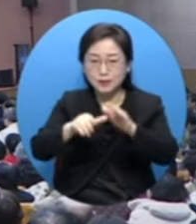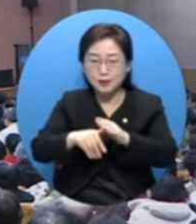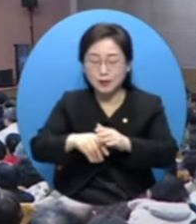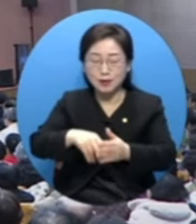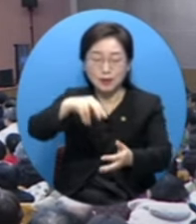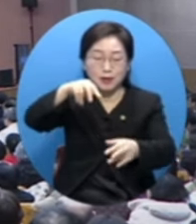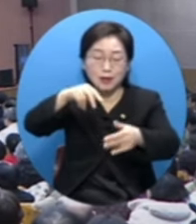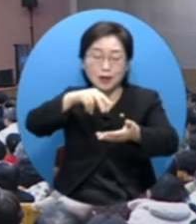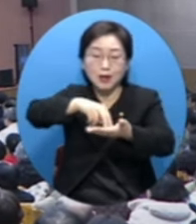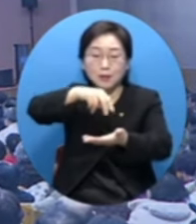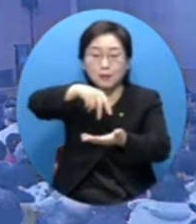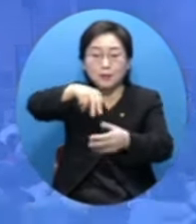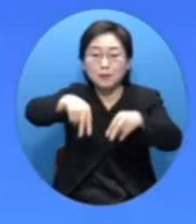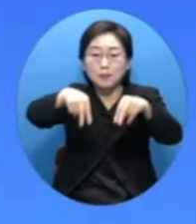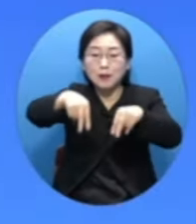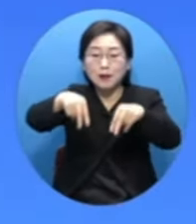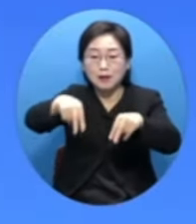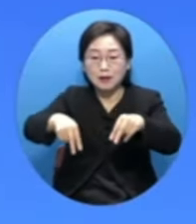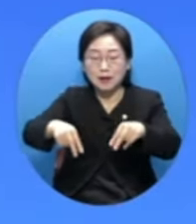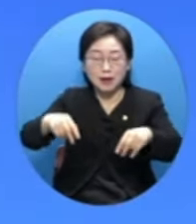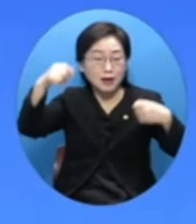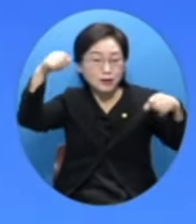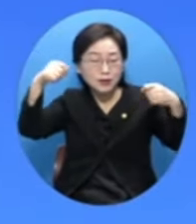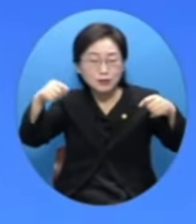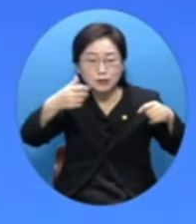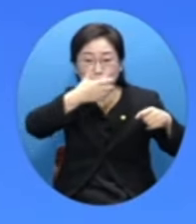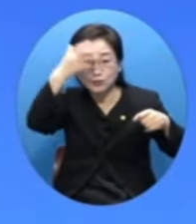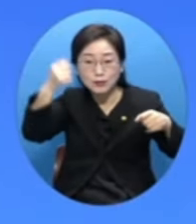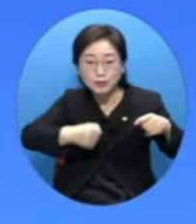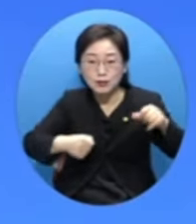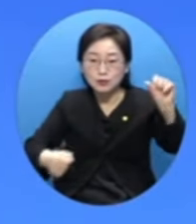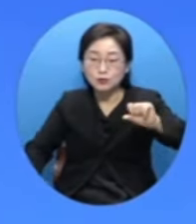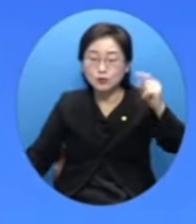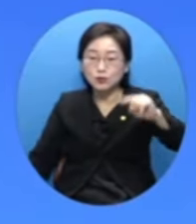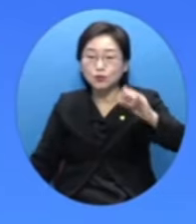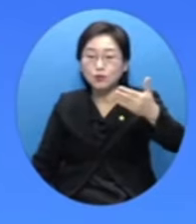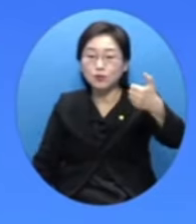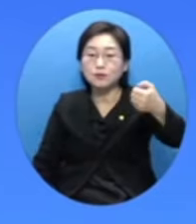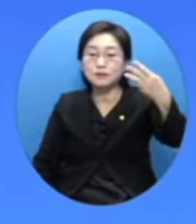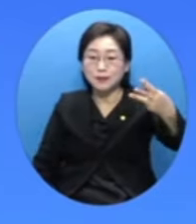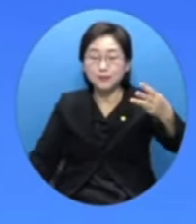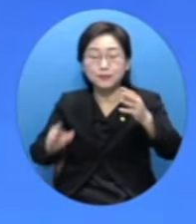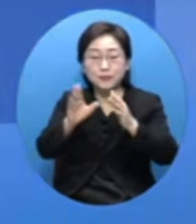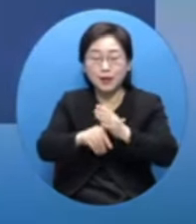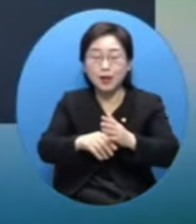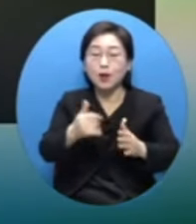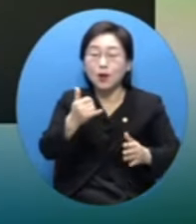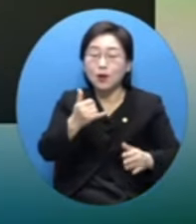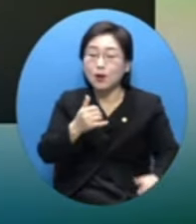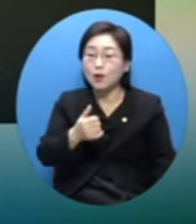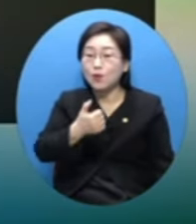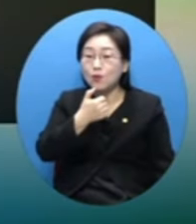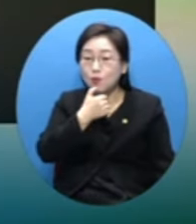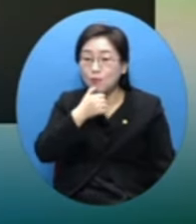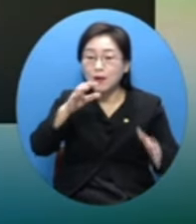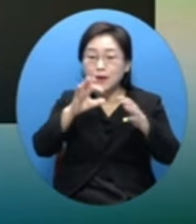하고 또 연기도 하면서 꿈을 가졌다가 1953년 로마의 휠이라는 영화를 통해서